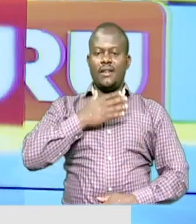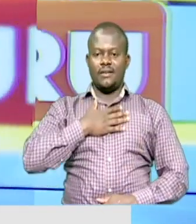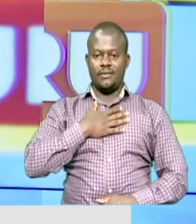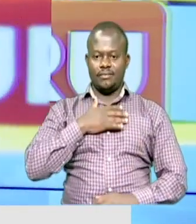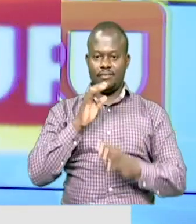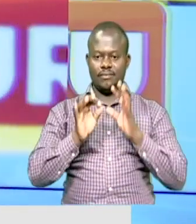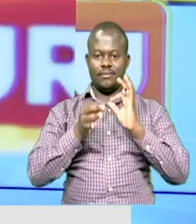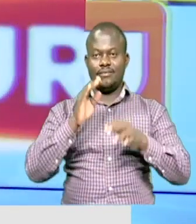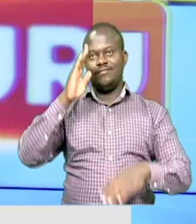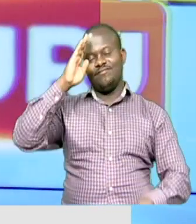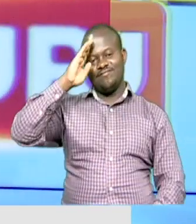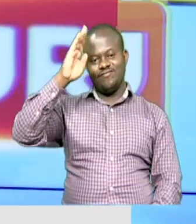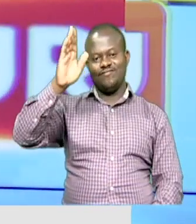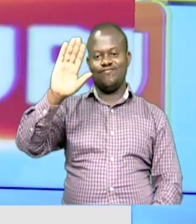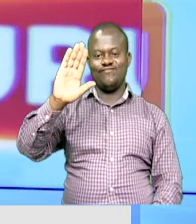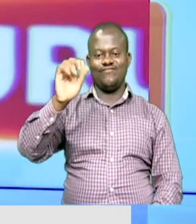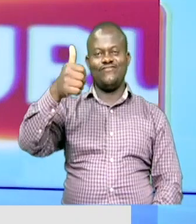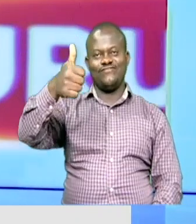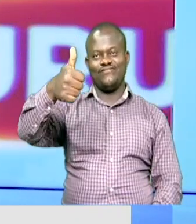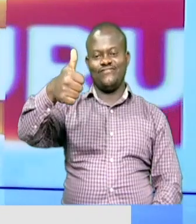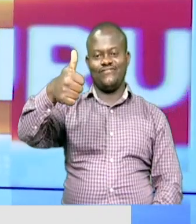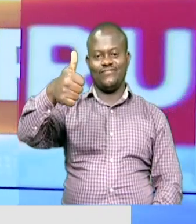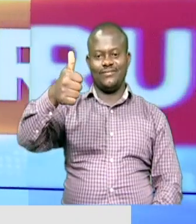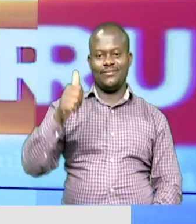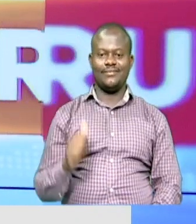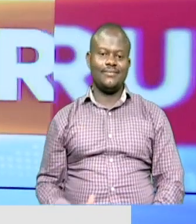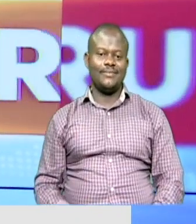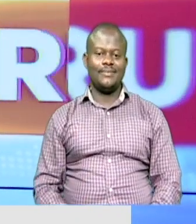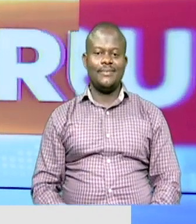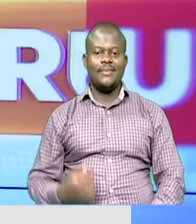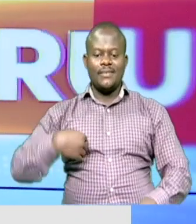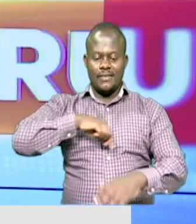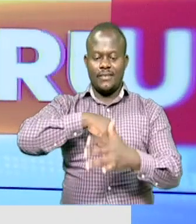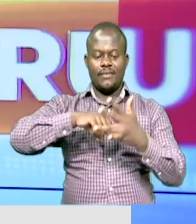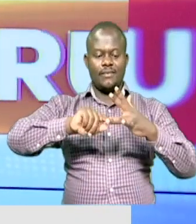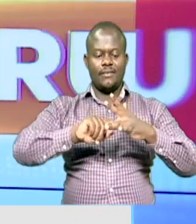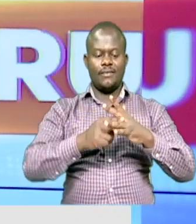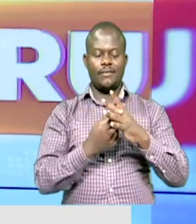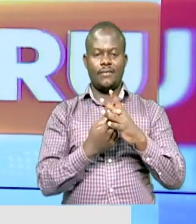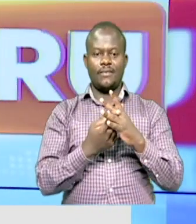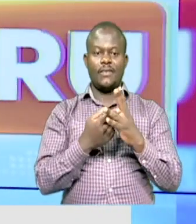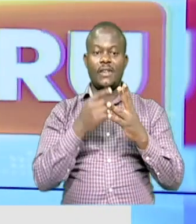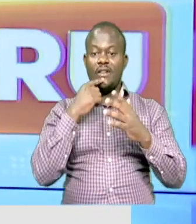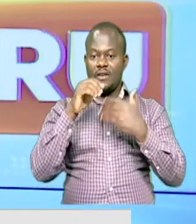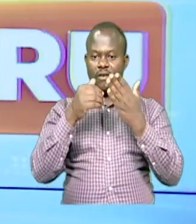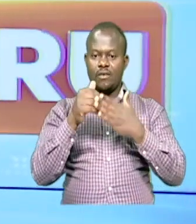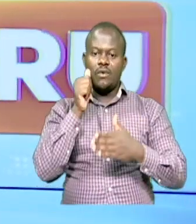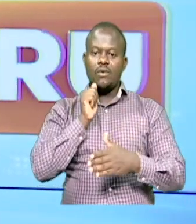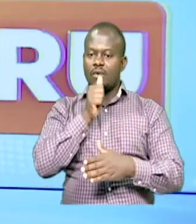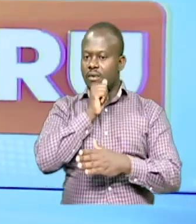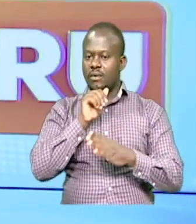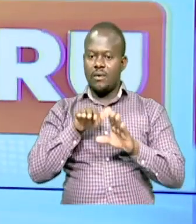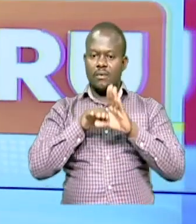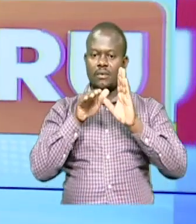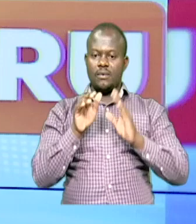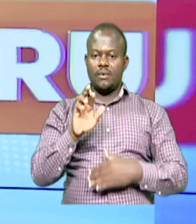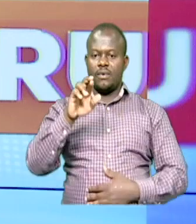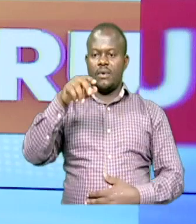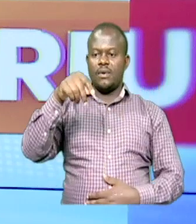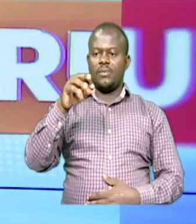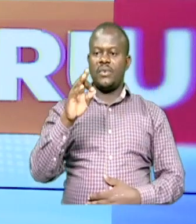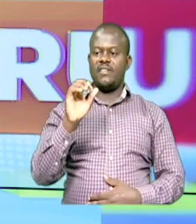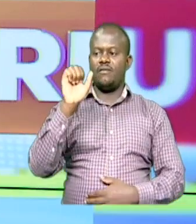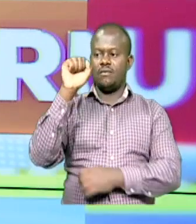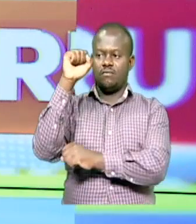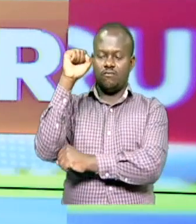Imbuto. Fidele, ndagusuhuje kandi weekend nziza. Reka makuru yacu tuyahere kuri inkuru ivuga ko kuri wa gatandatu abanyamuryango ba FPR